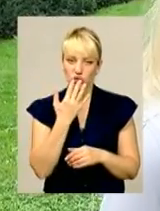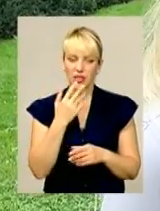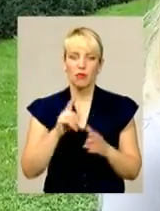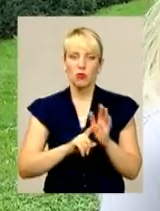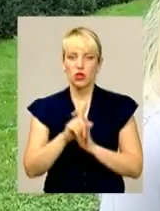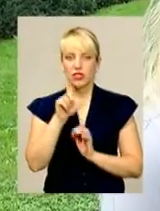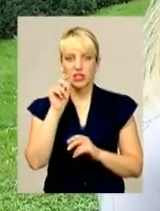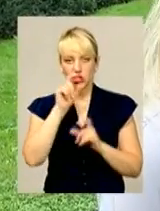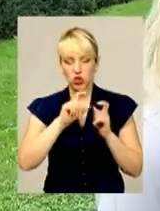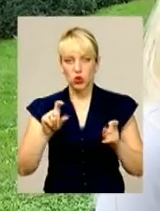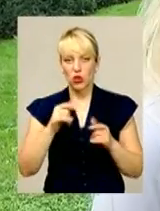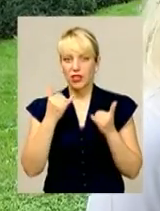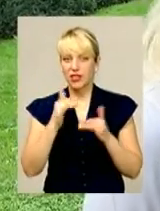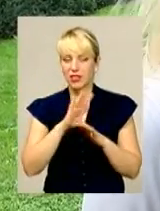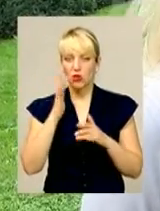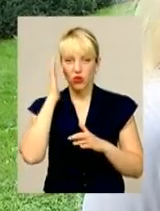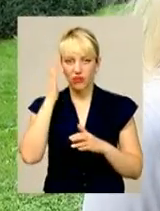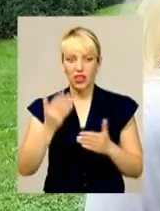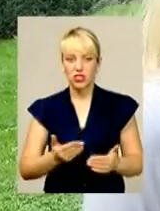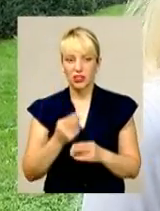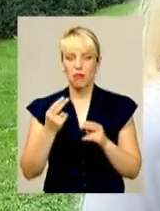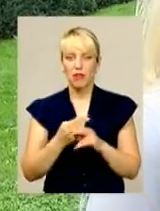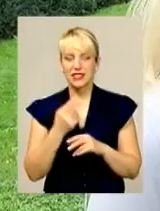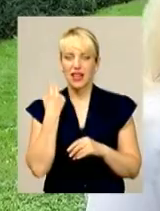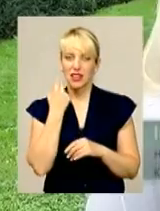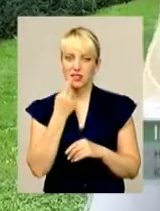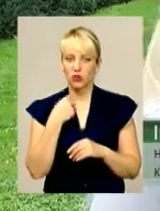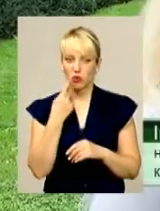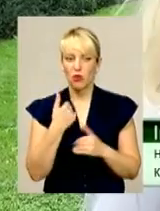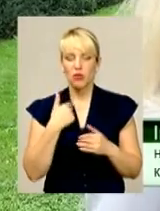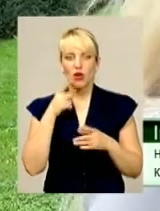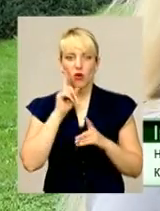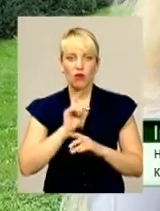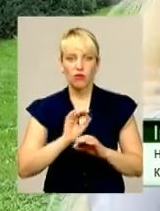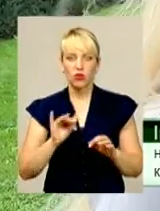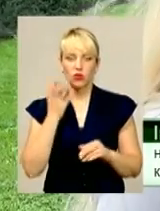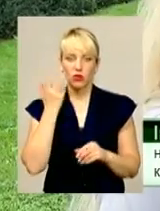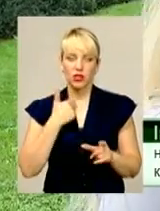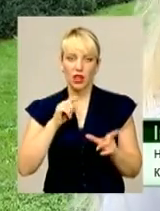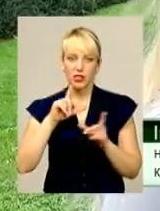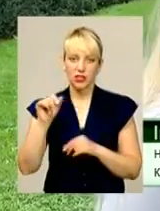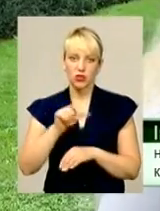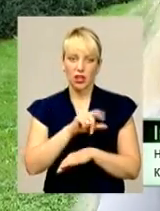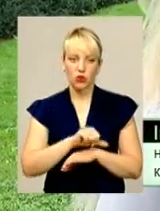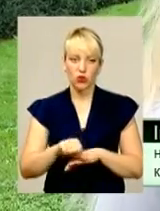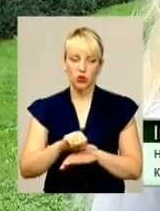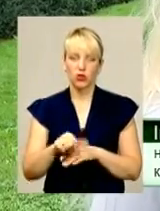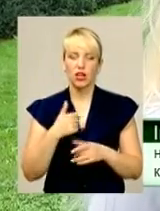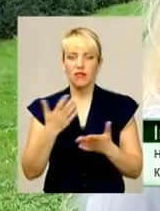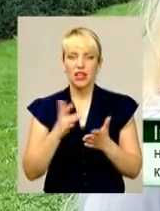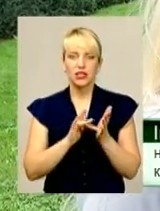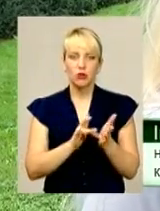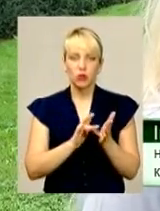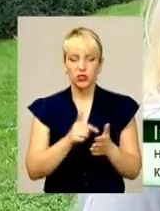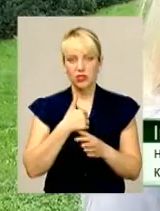Нині не уявляє свого життя без англійської. Мені комфортно, коли я їду за кордон в якісь поїздки і я себе абсолютно